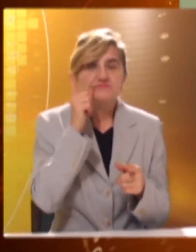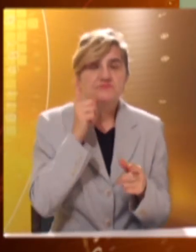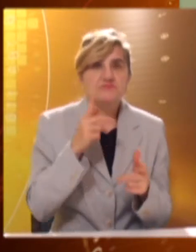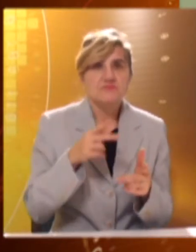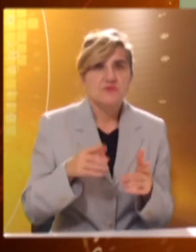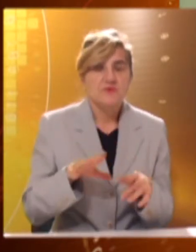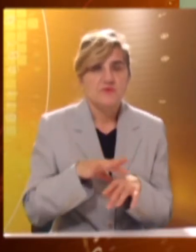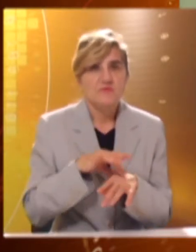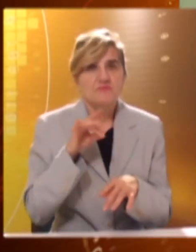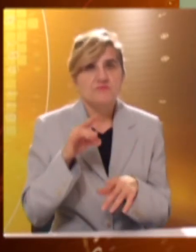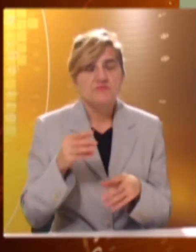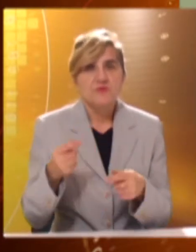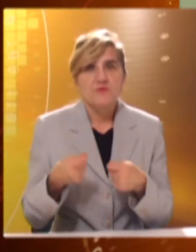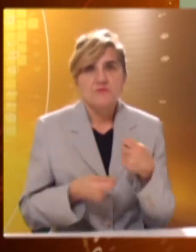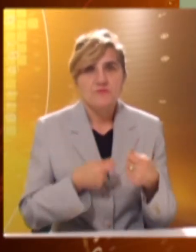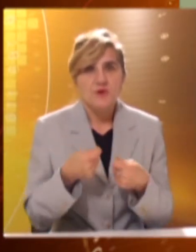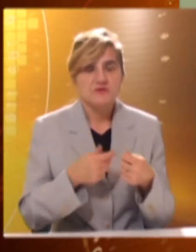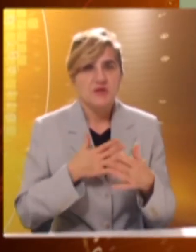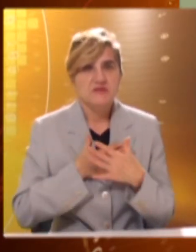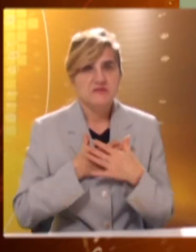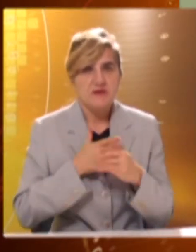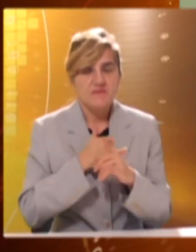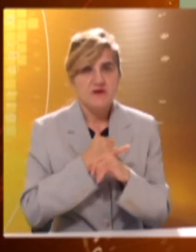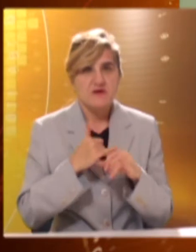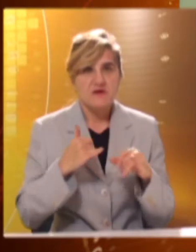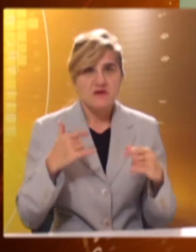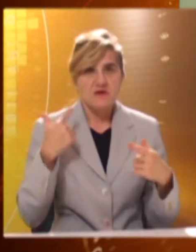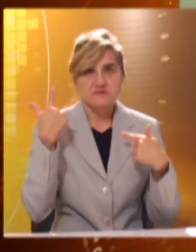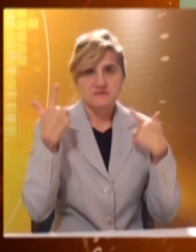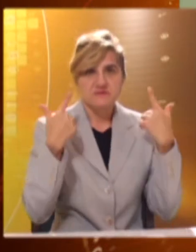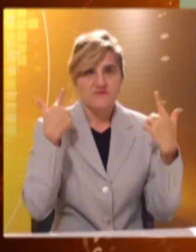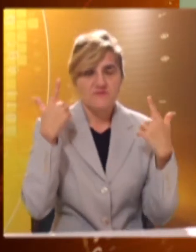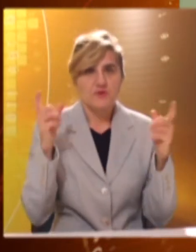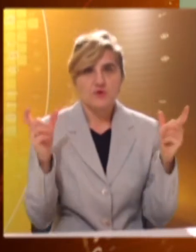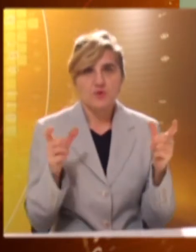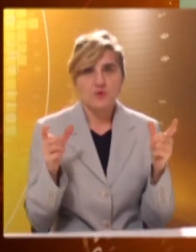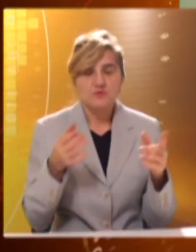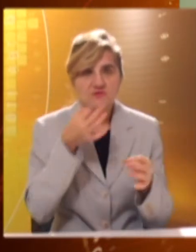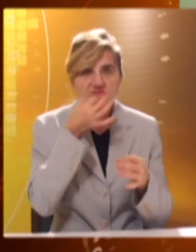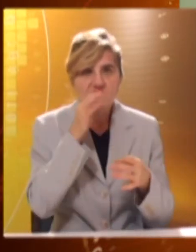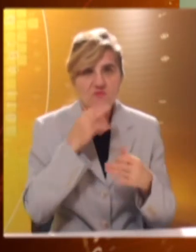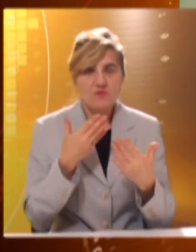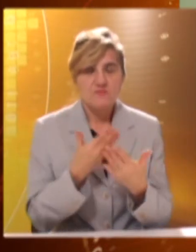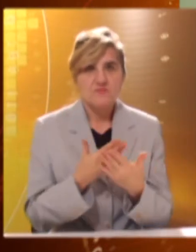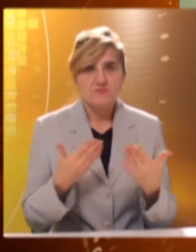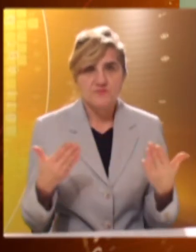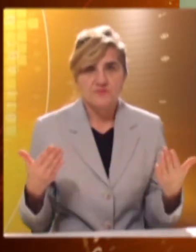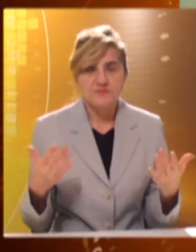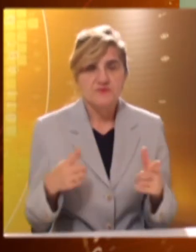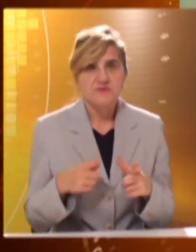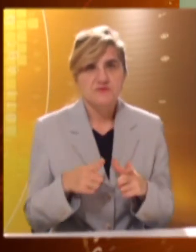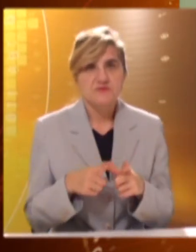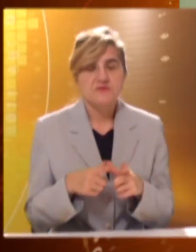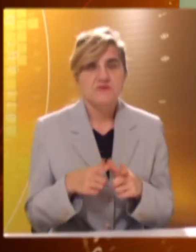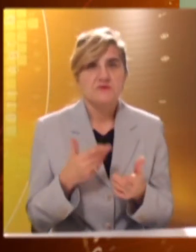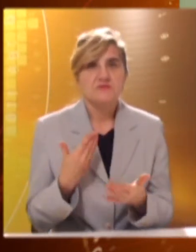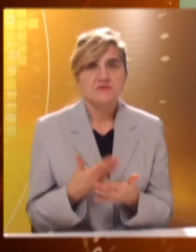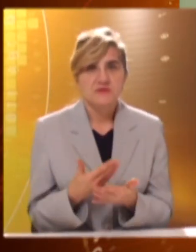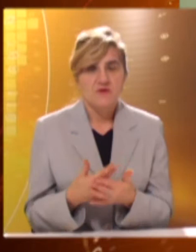posla, a samim tim oni razvijaju sebe kao ličnost i doprinose razvoju društva. A samim tim je to i poenta svega